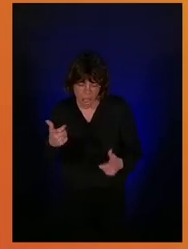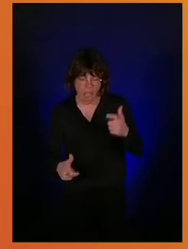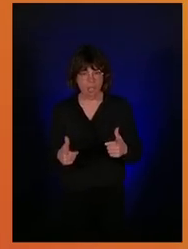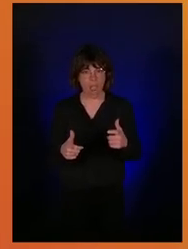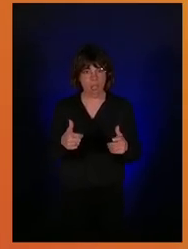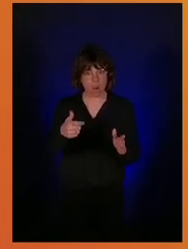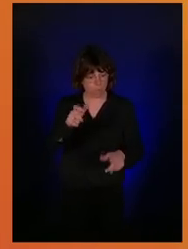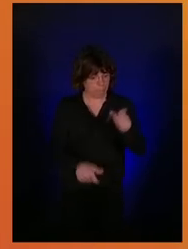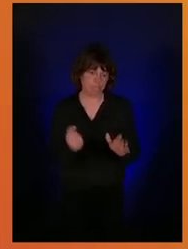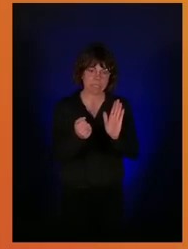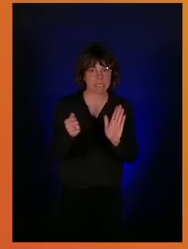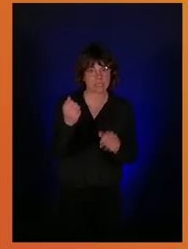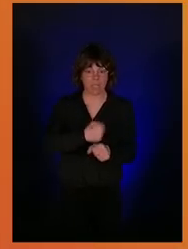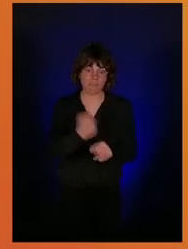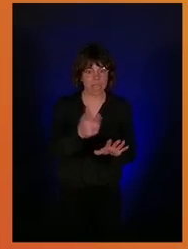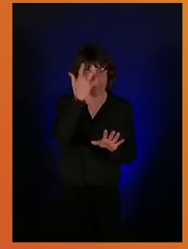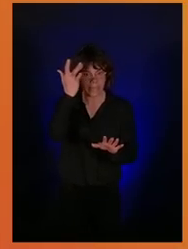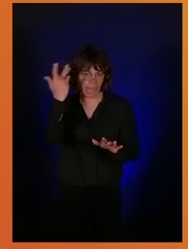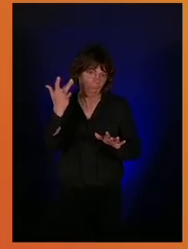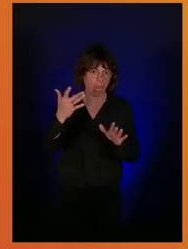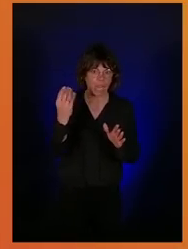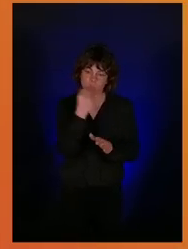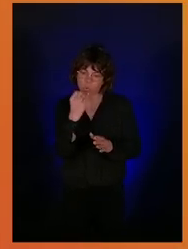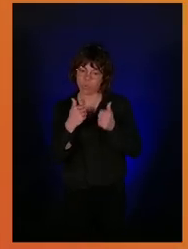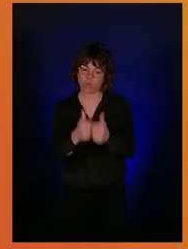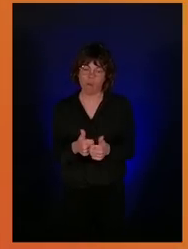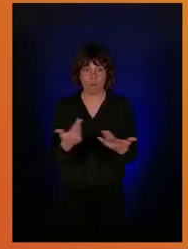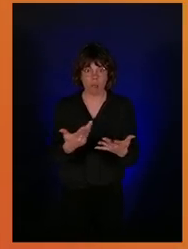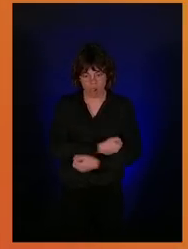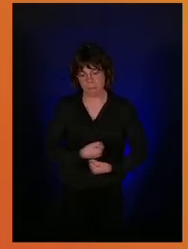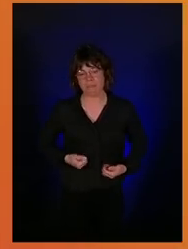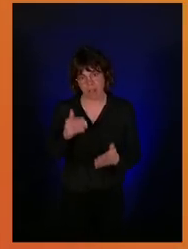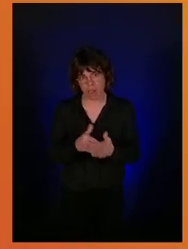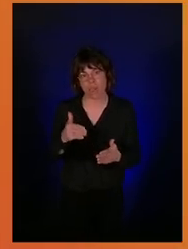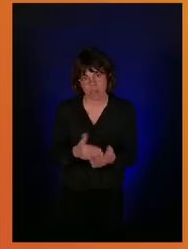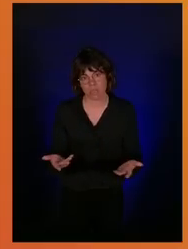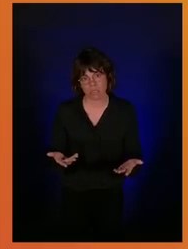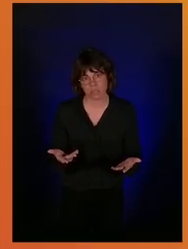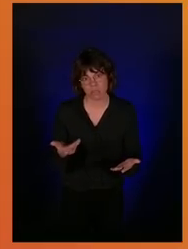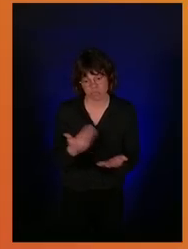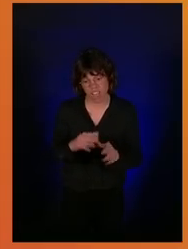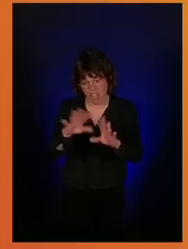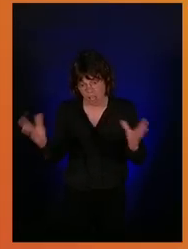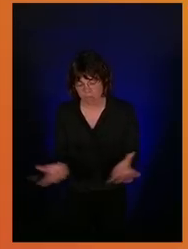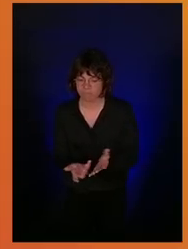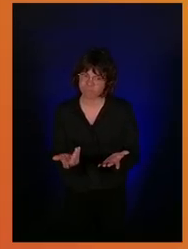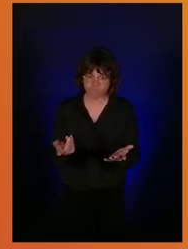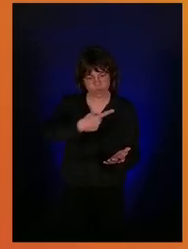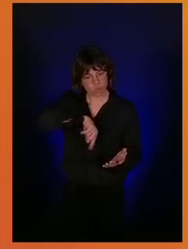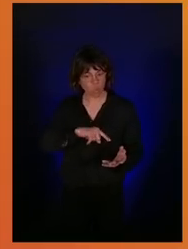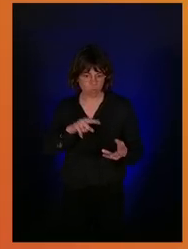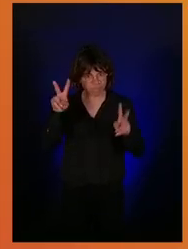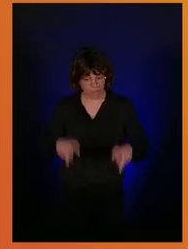saisonniers par exemple, en ont fait grandement les frais et les privés d'emploi. Face à cela, notre vie